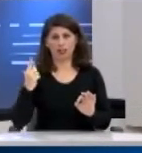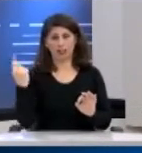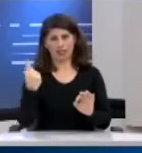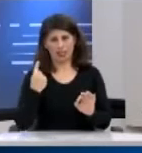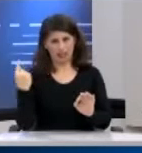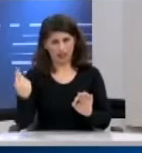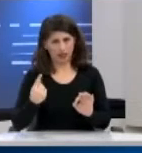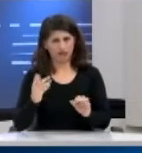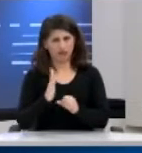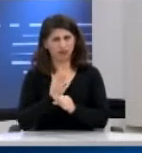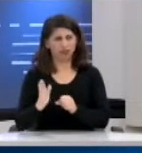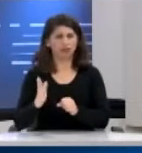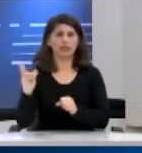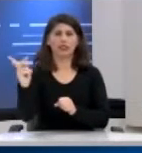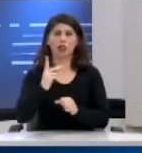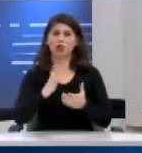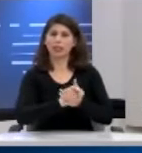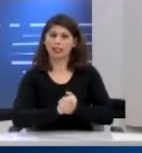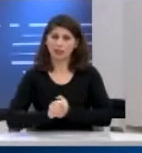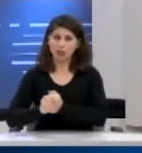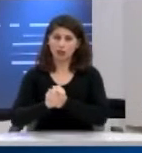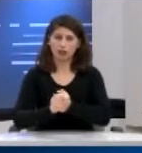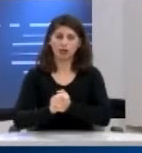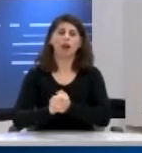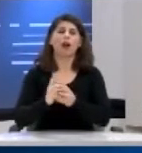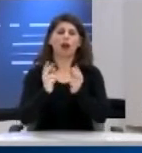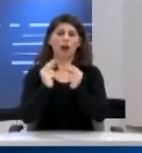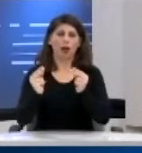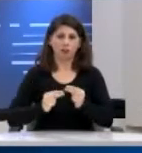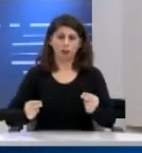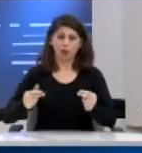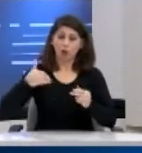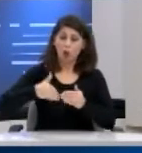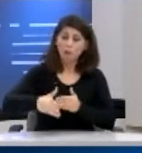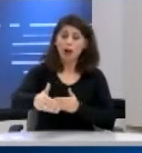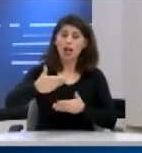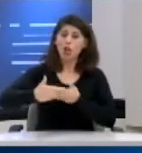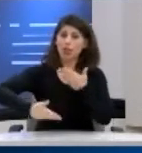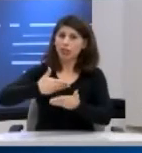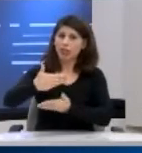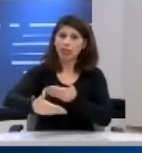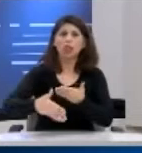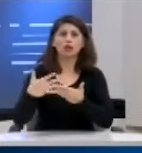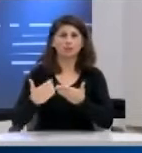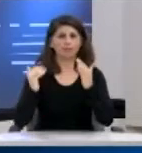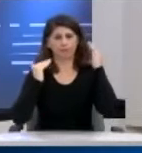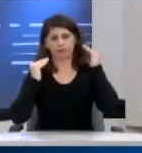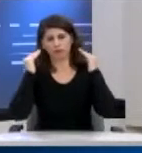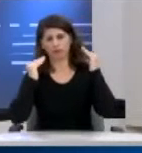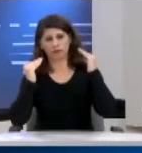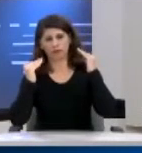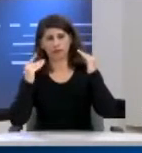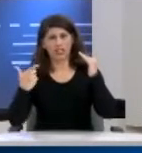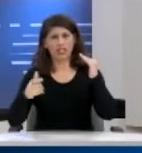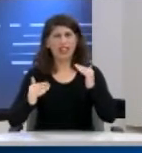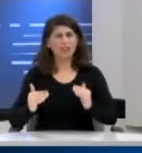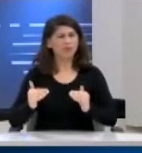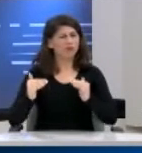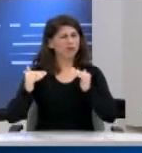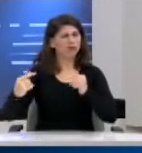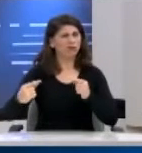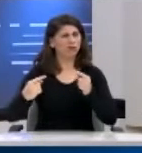συνοχή και άρα να υποθηκεύουν το μέλλον των επόμενων γενιών και να οξύνουν